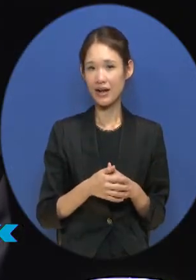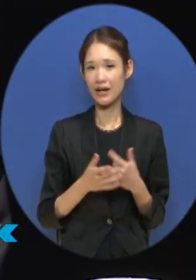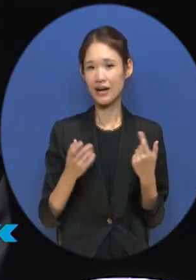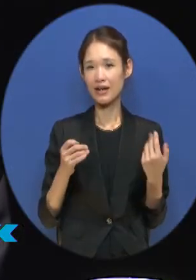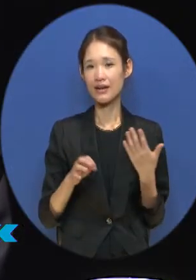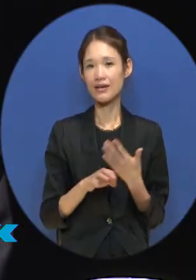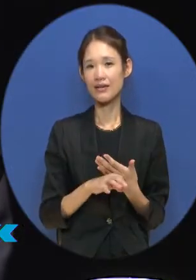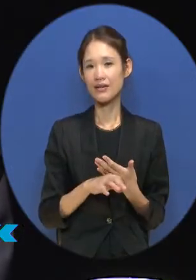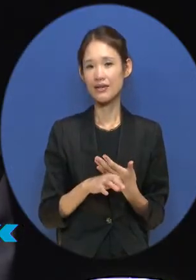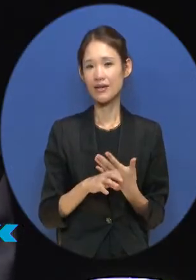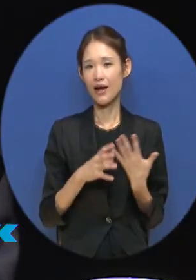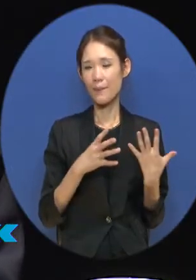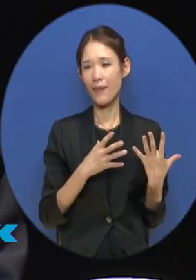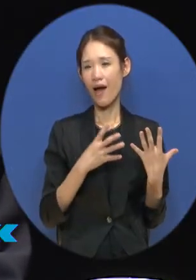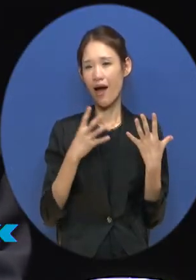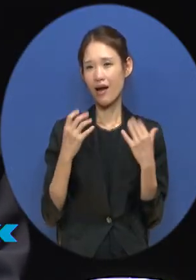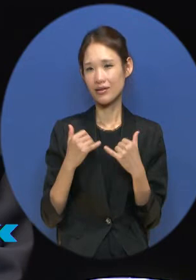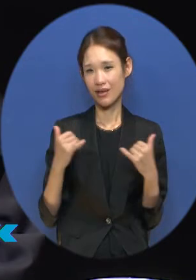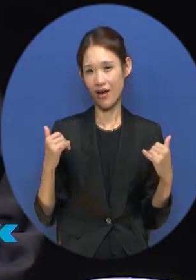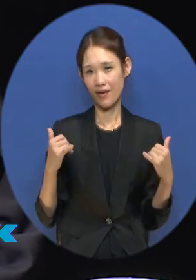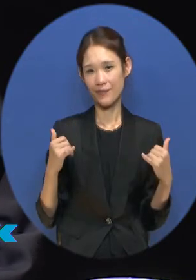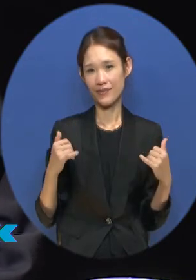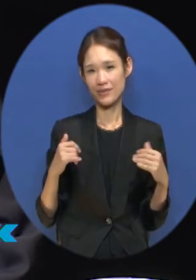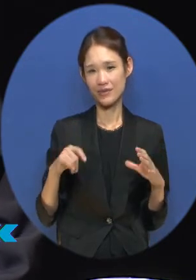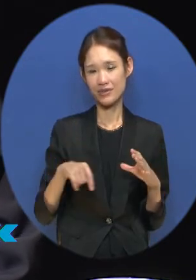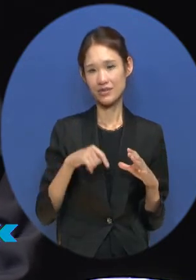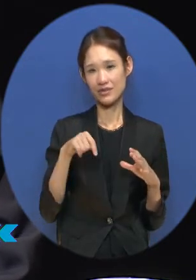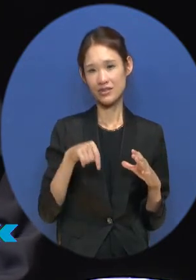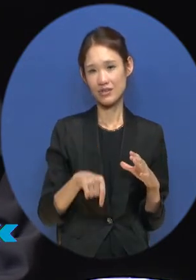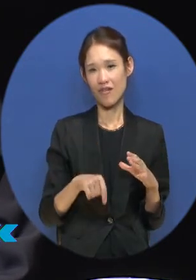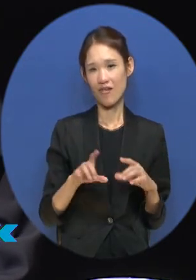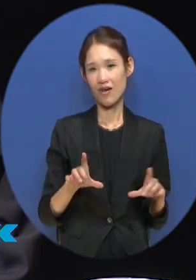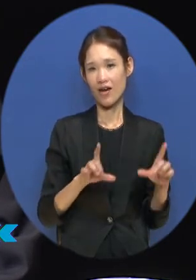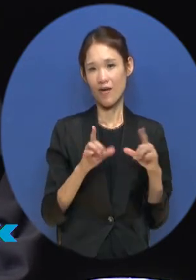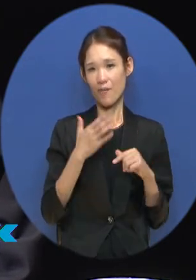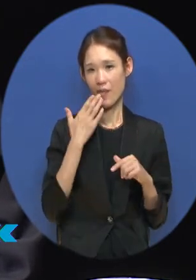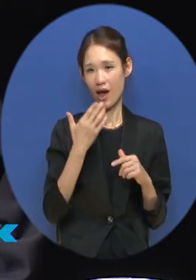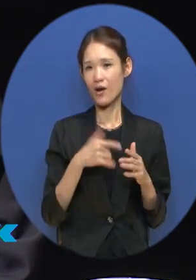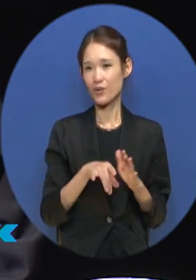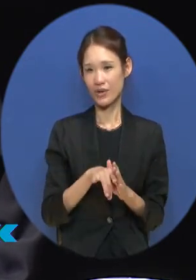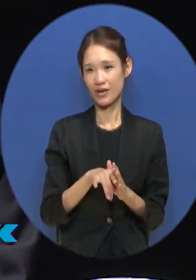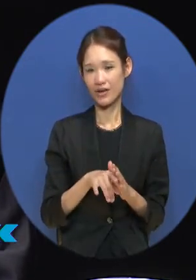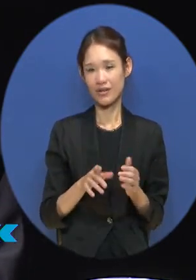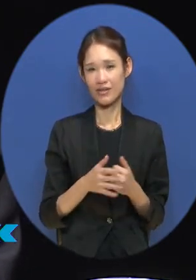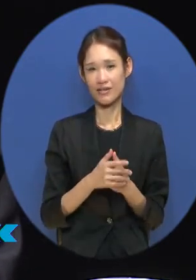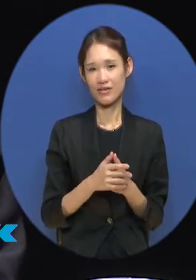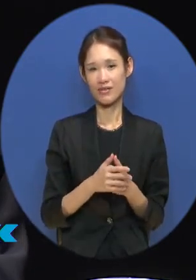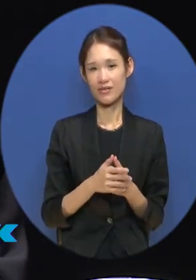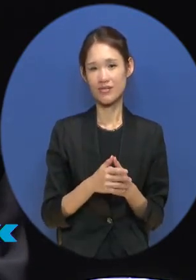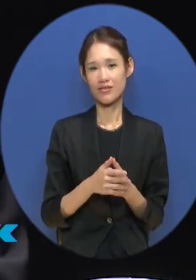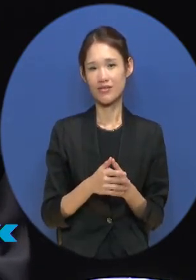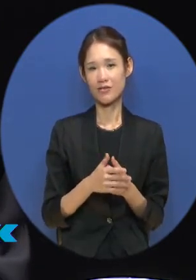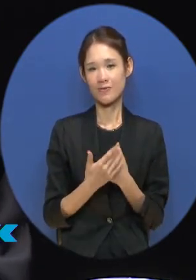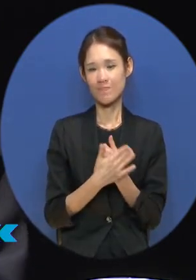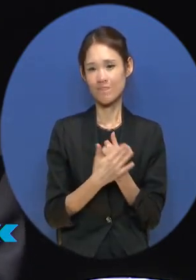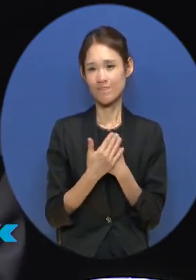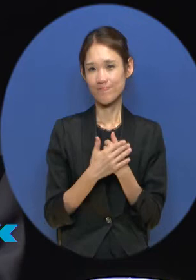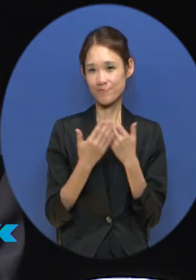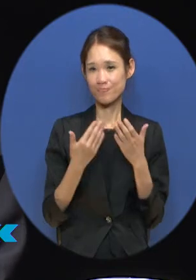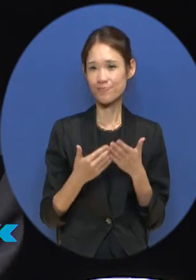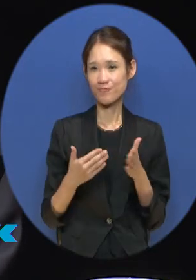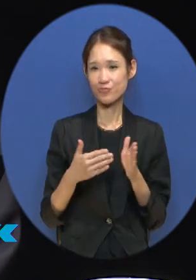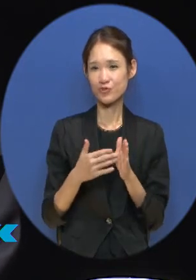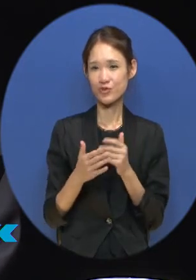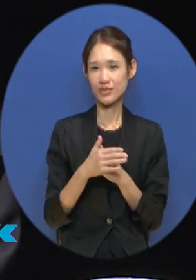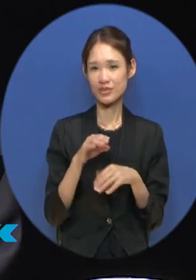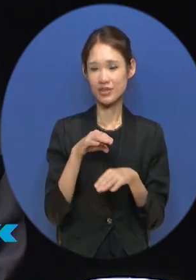그렇게 된다면은 많은 사람들이 지하철을 탈 수 있도록 네. 이런 배려가 되는 거니까